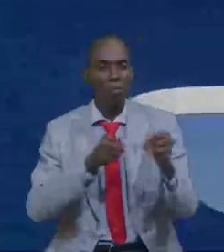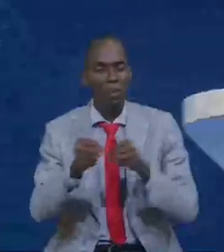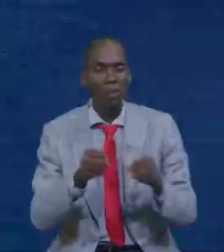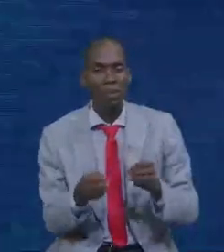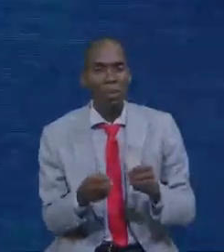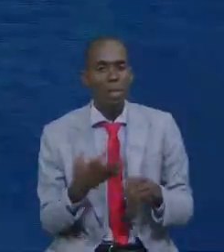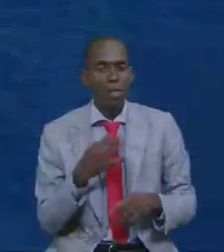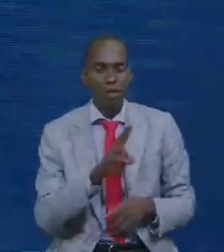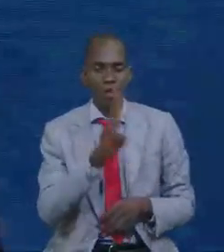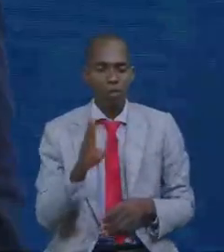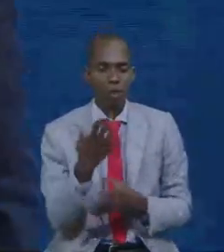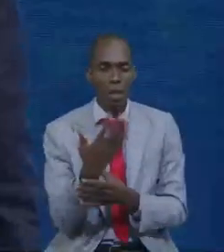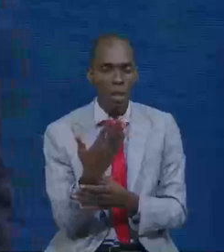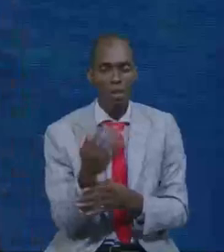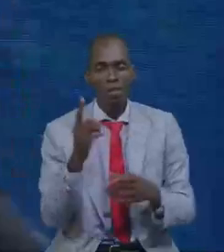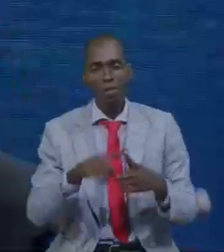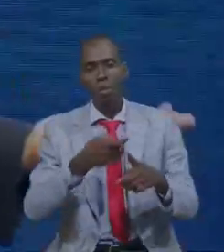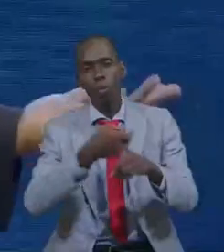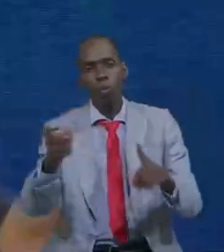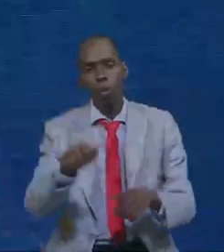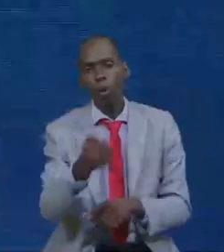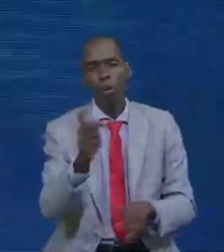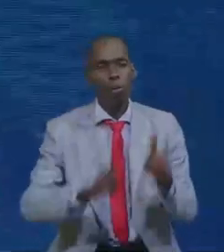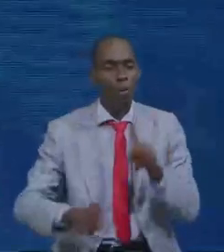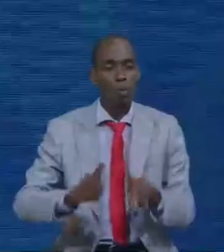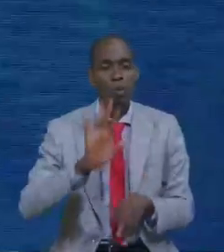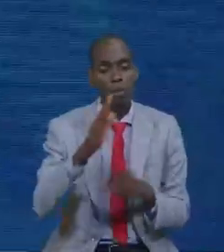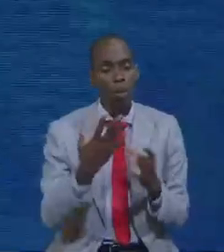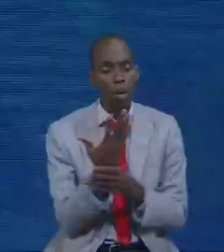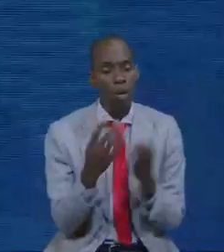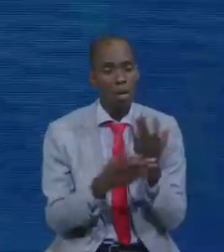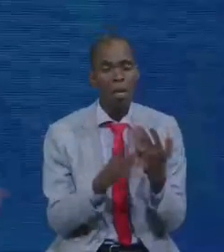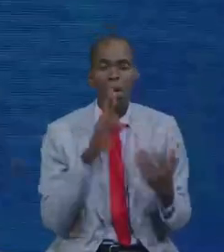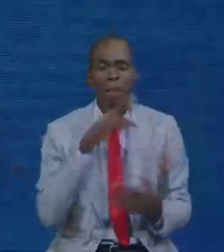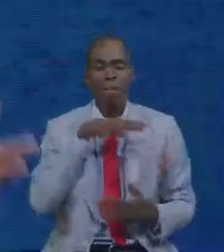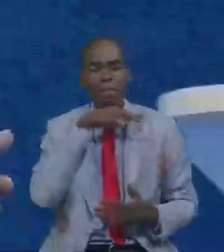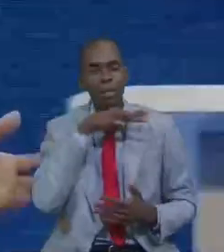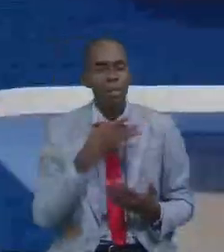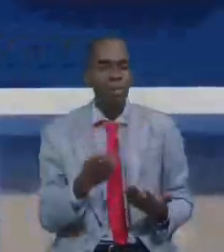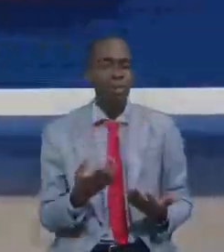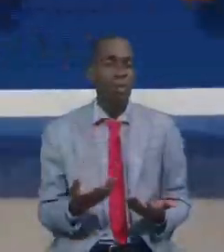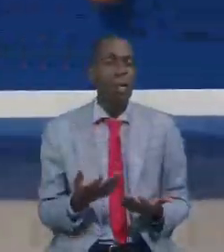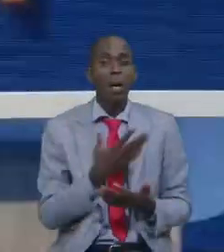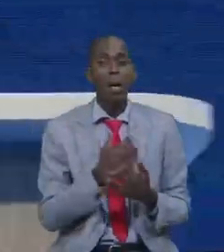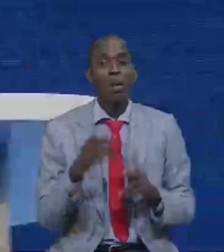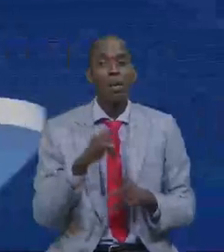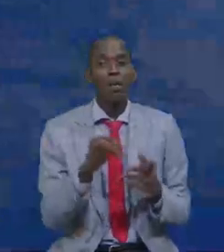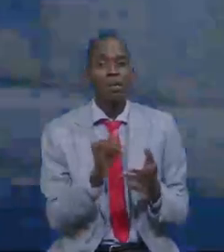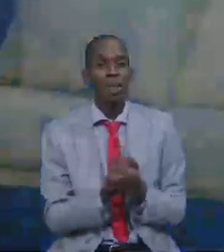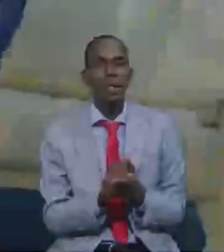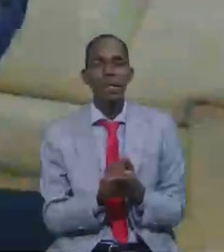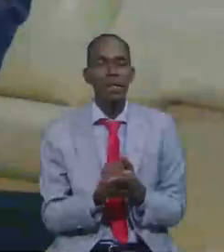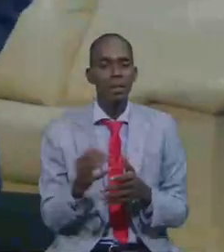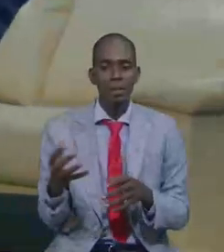mains pour nuire aux autres, vos mains sont souillées. Et ceux qui ôtent la vie à d'autres